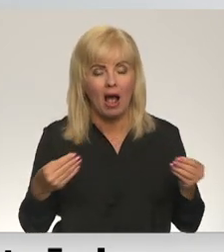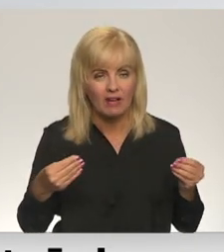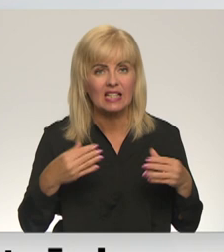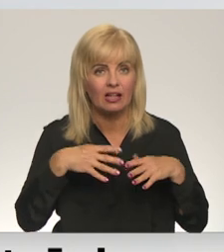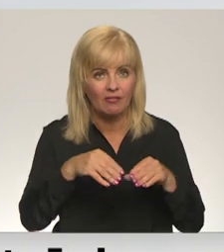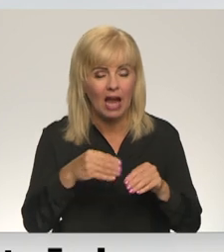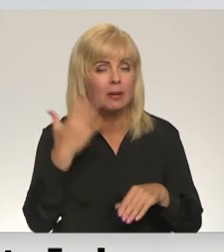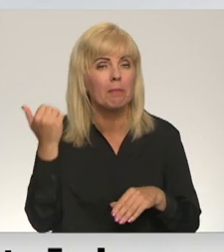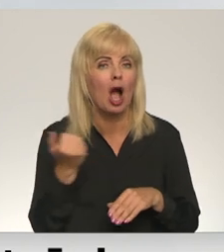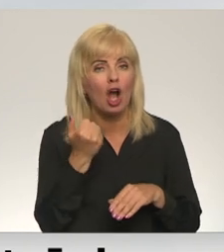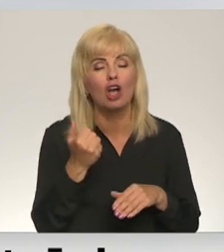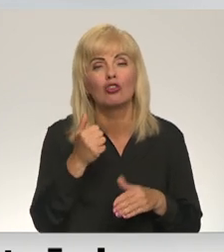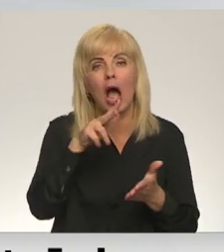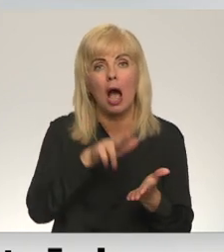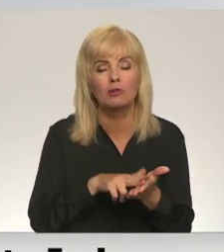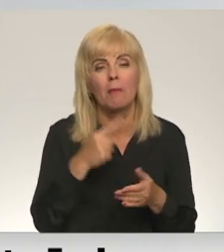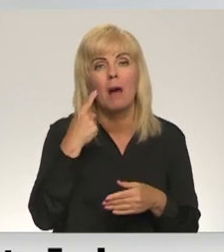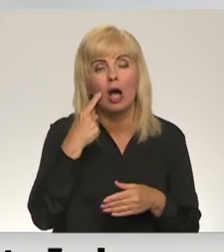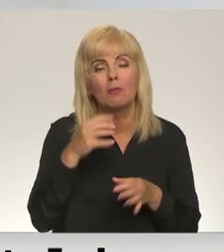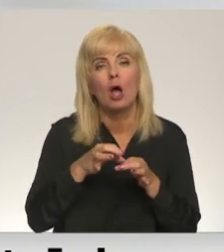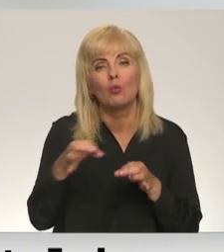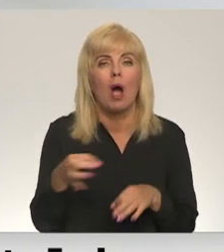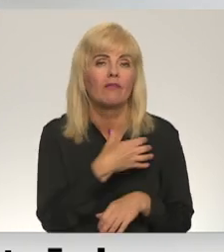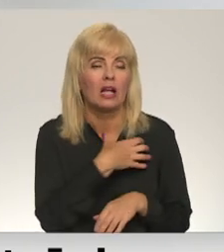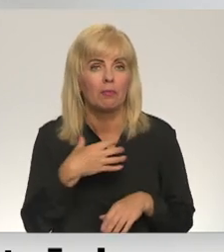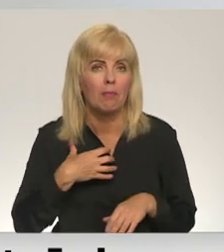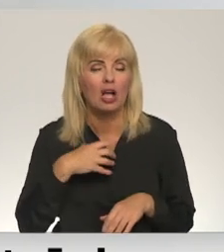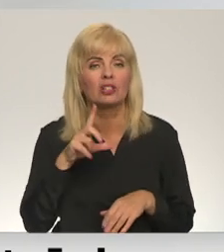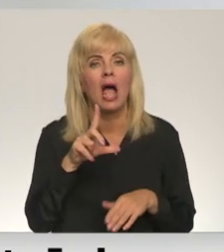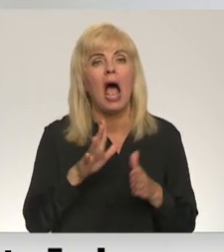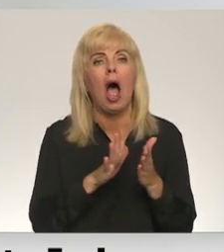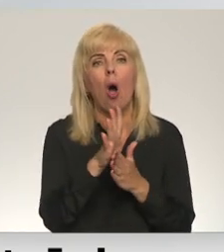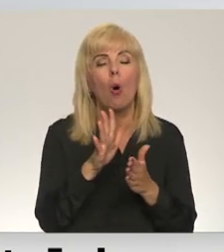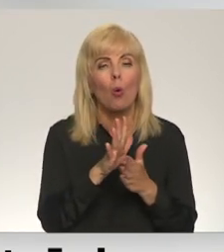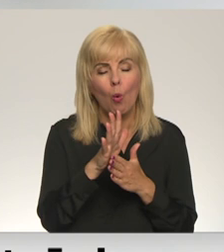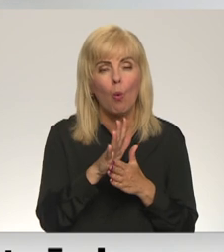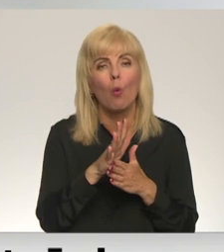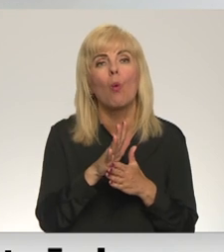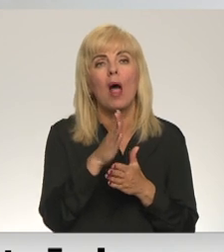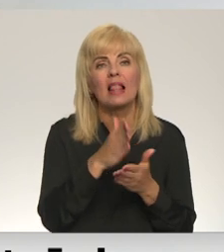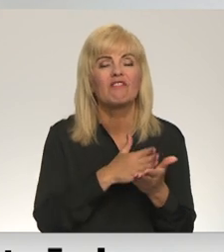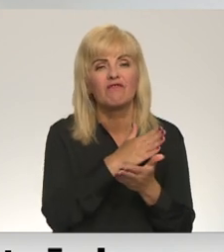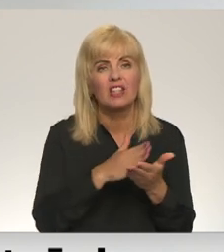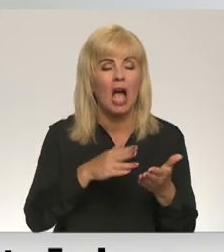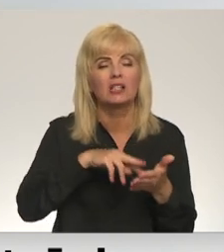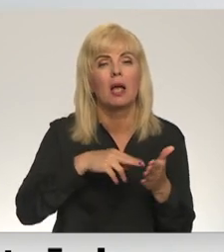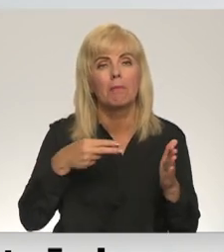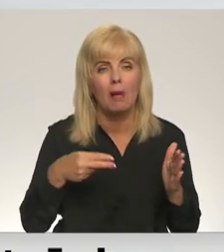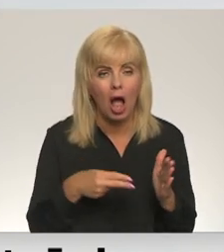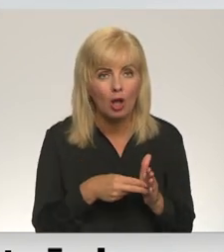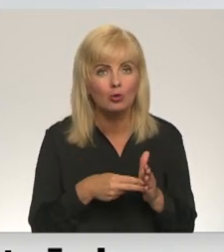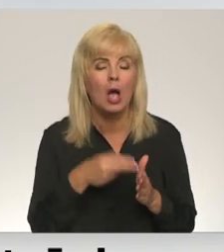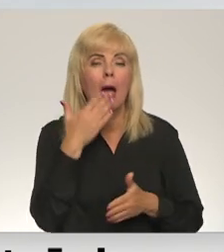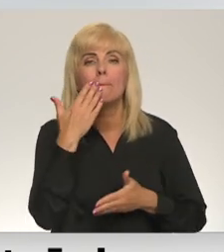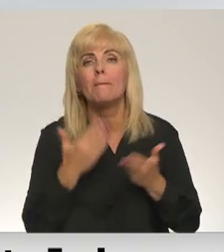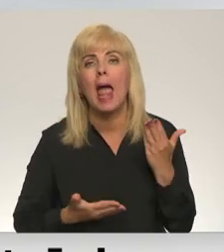tika apstiprināts Madonas novada pašvaldības latvāņu apkarošanas plāns, ar kuru mēs gan